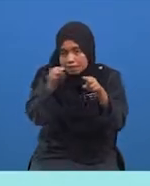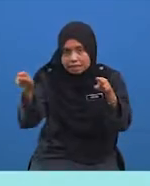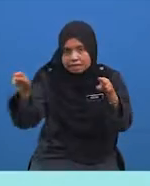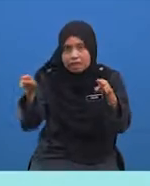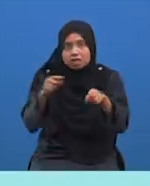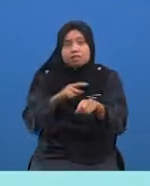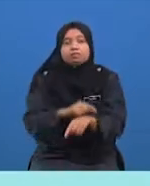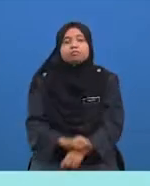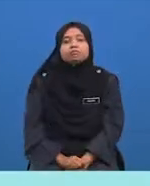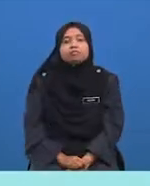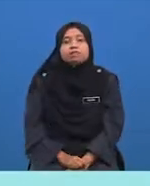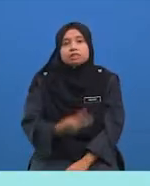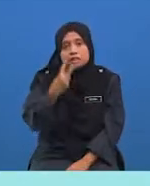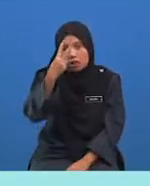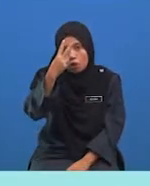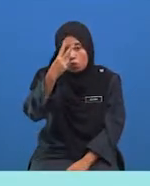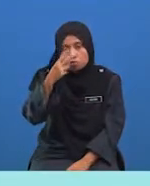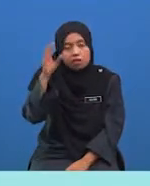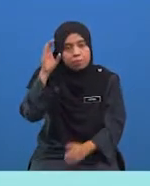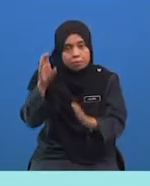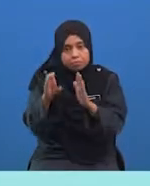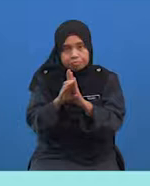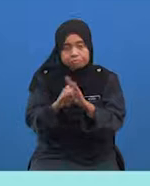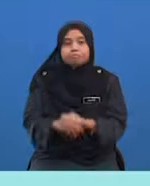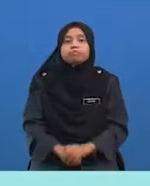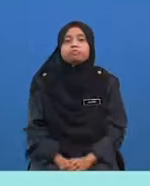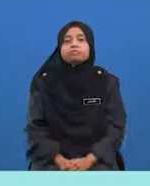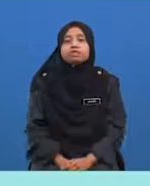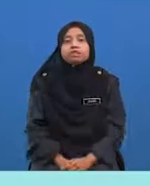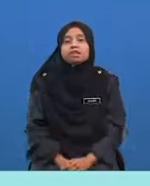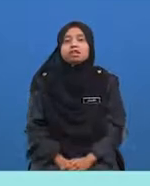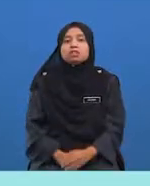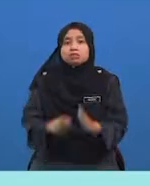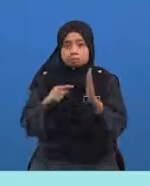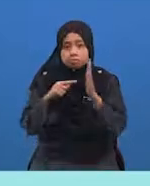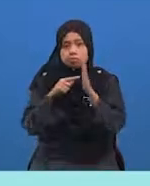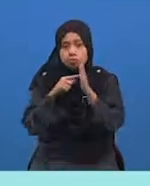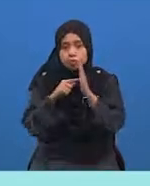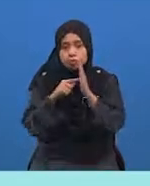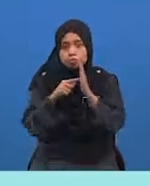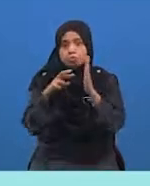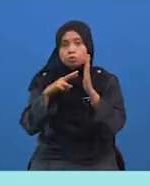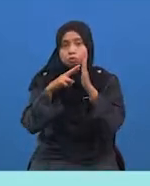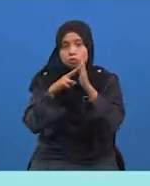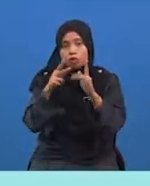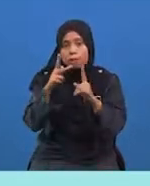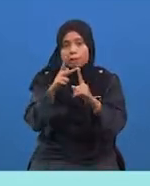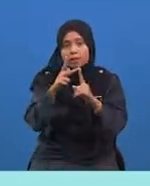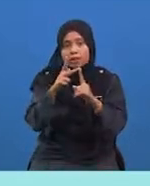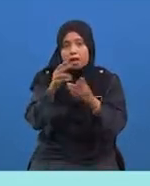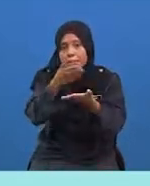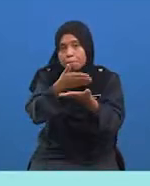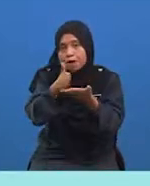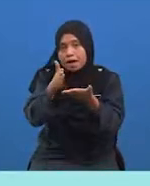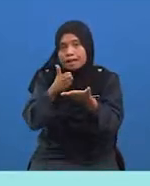iklim. Sila perhatikan slide ini. Slide ini merujuk